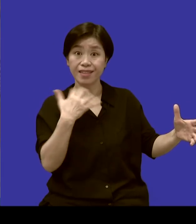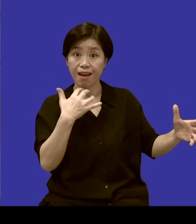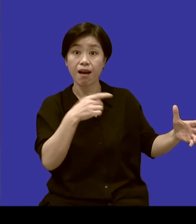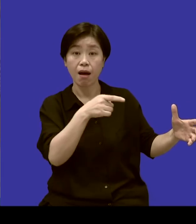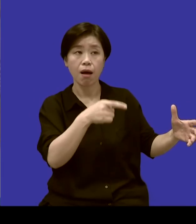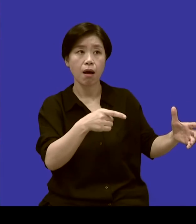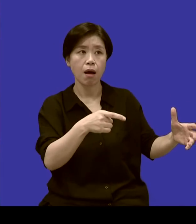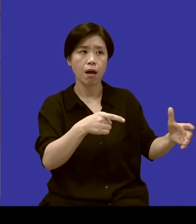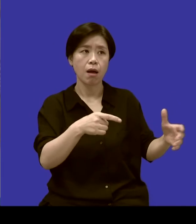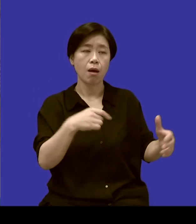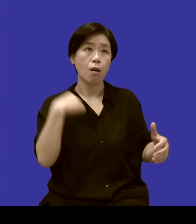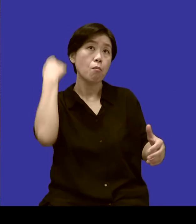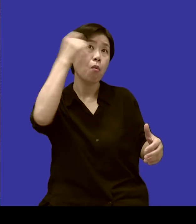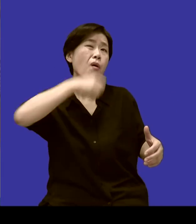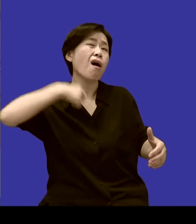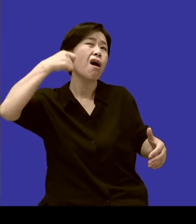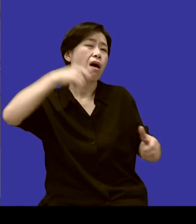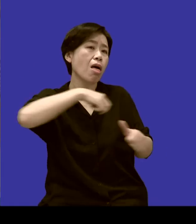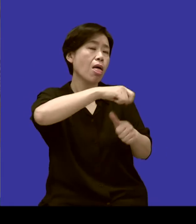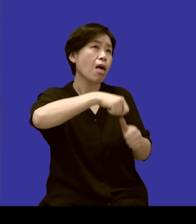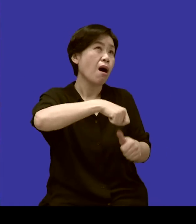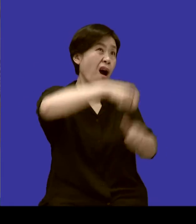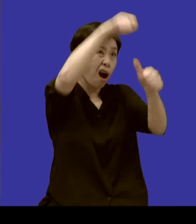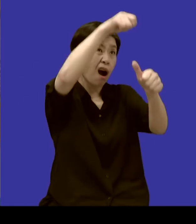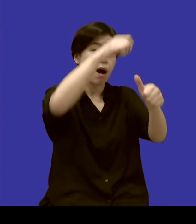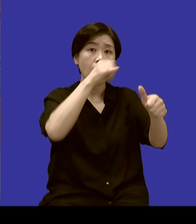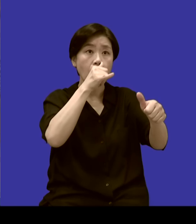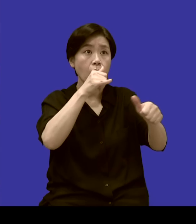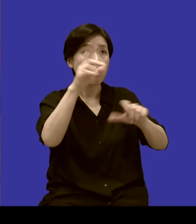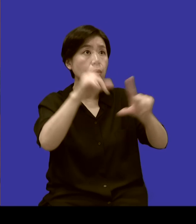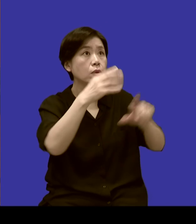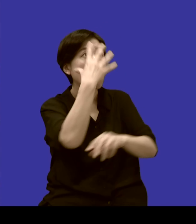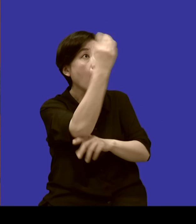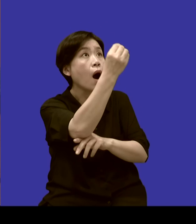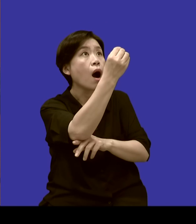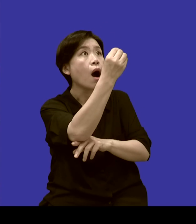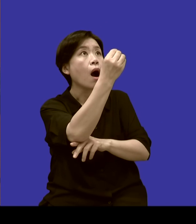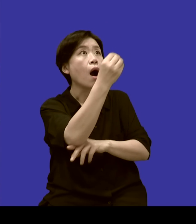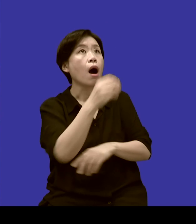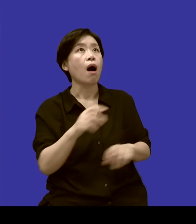매서 나무에다 거는 거를 제가 그걸 아이고. 보고 딱딱하게 주저앉았어요. 그럼 개를